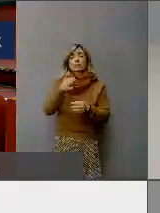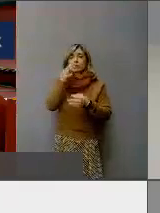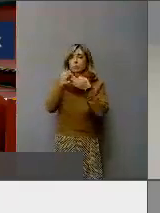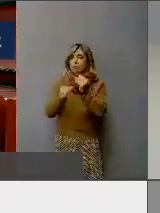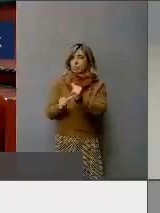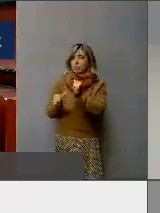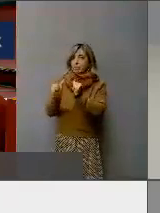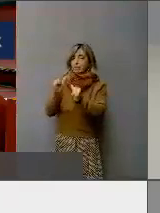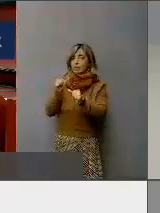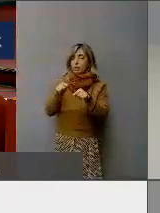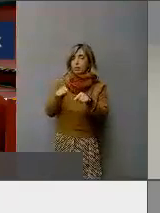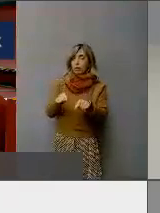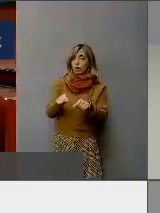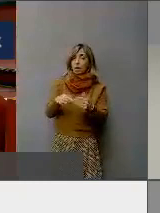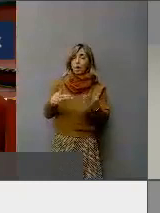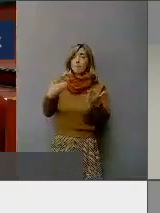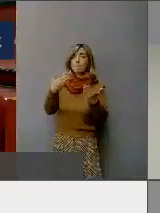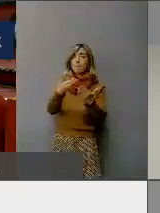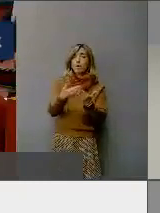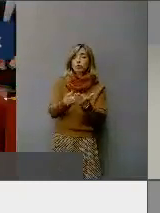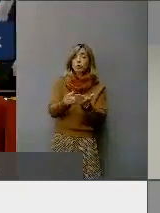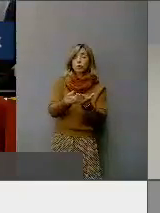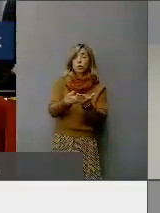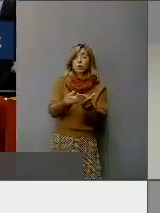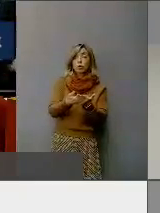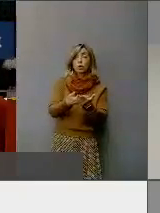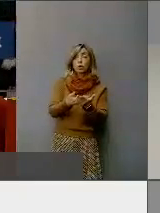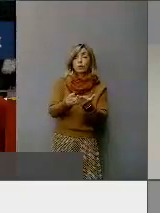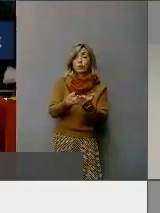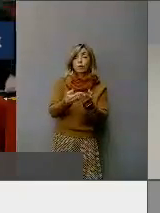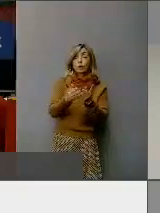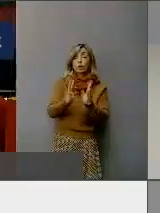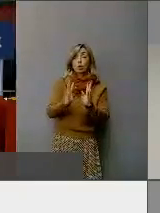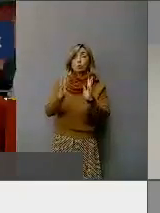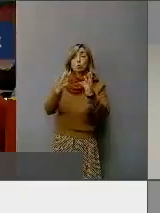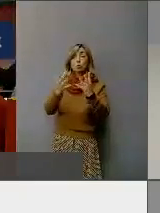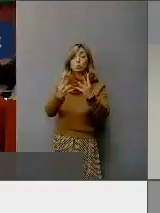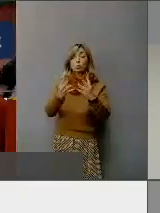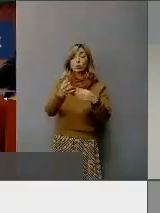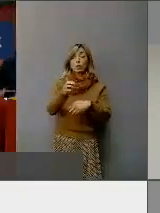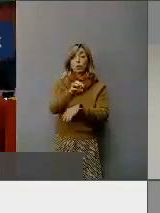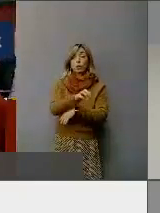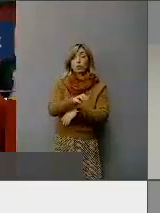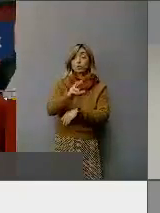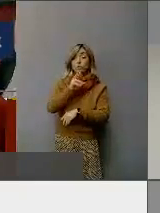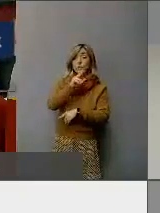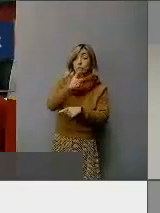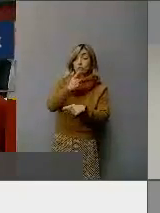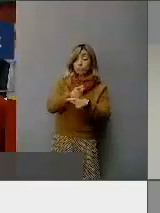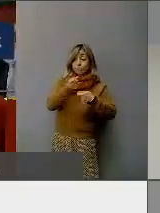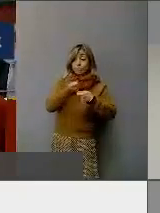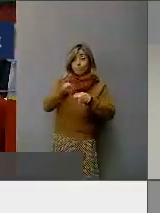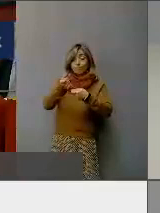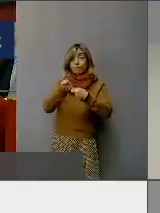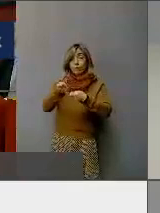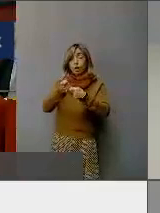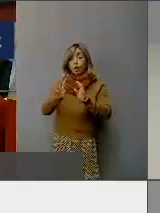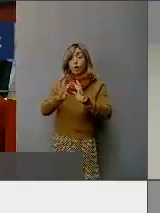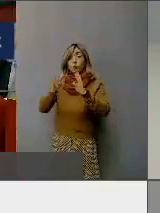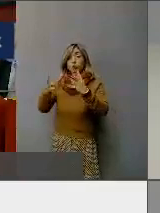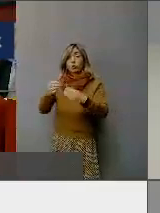mozione della giunta municipale diceva di attivarsi nei confronti della giunta comunale e città metropolitana